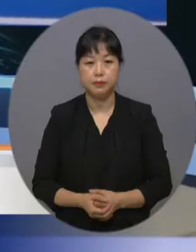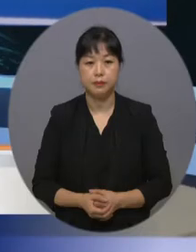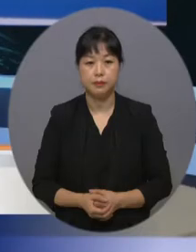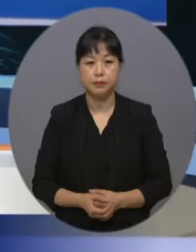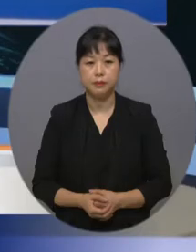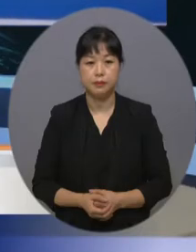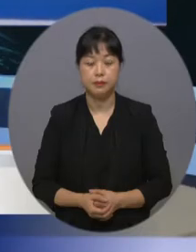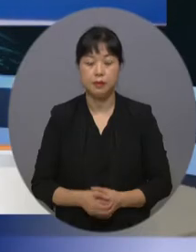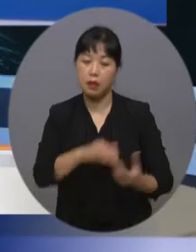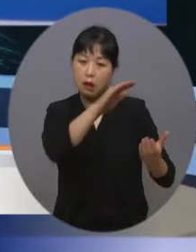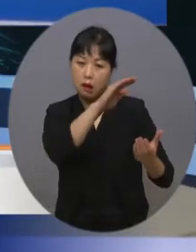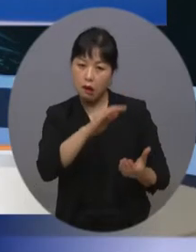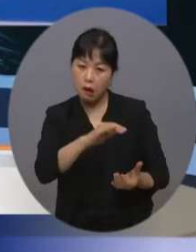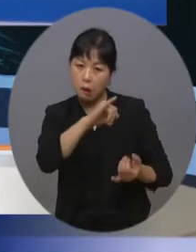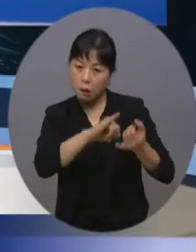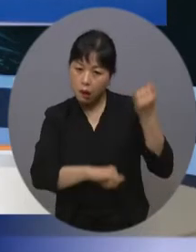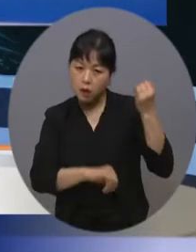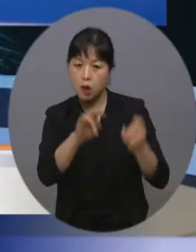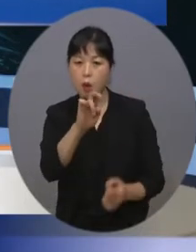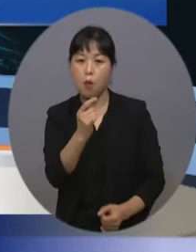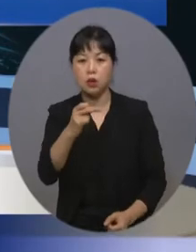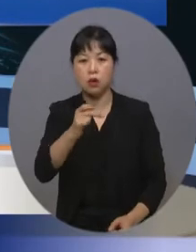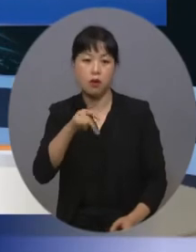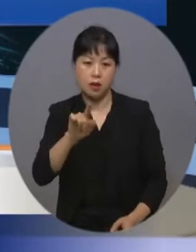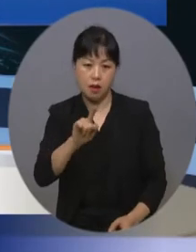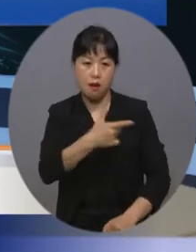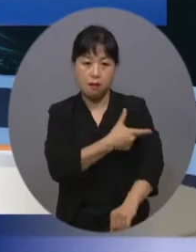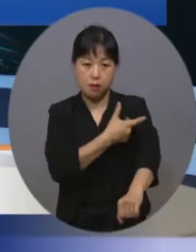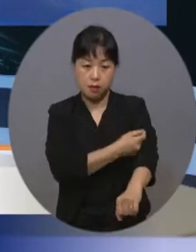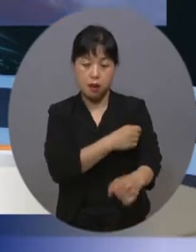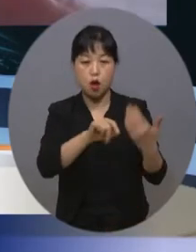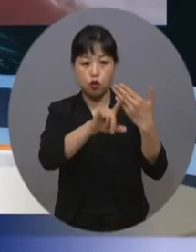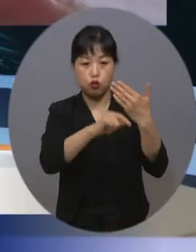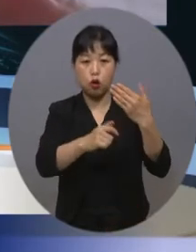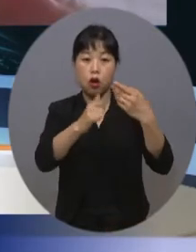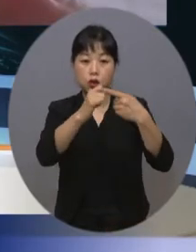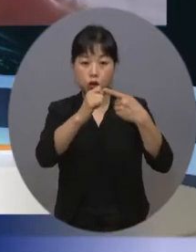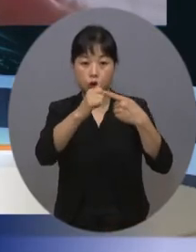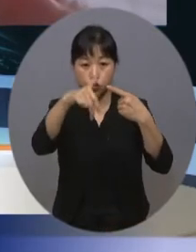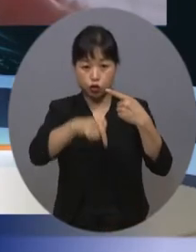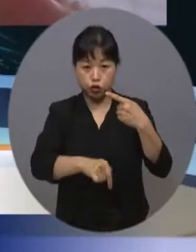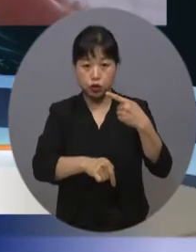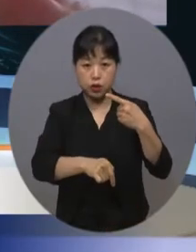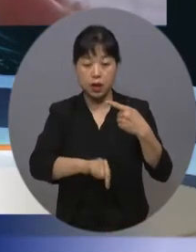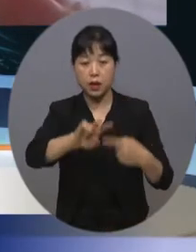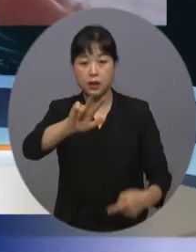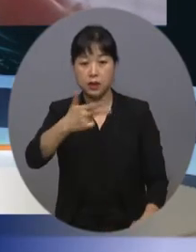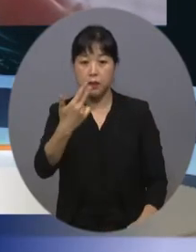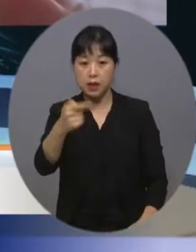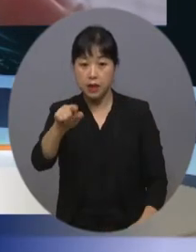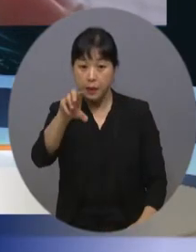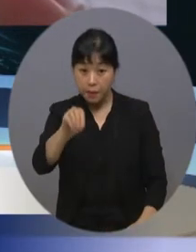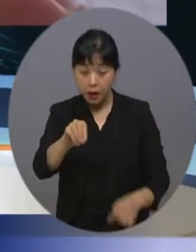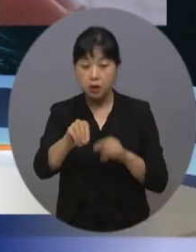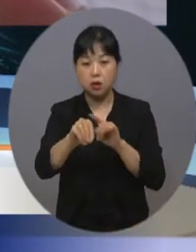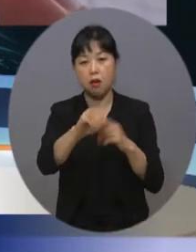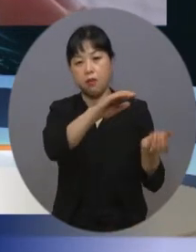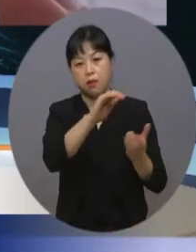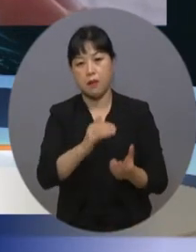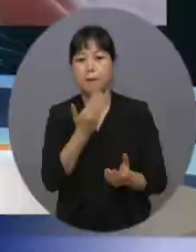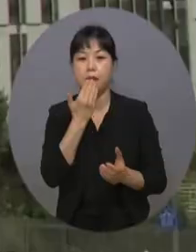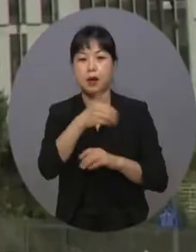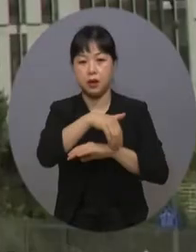그동안 공급에 차질이 빚어졌던 모더나 백신이 9월 첫 주까지 총 701만 회분 국내로 들어올 예정입니다.